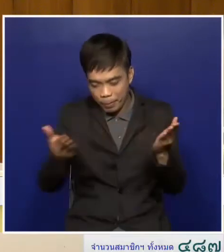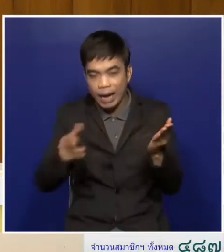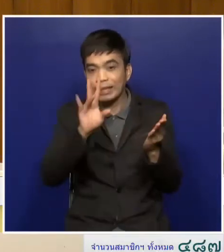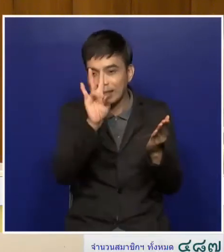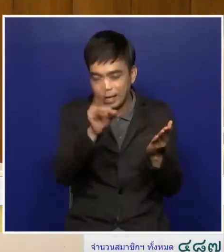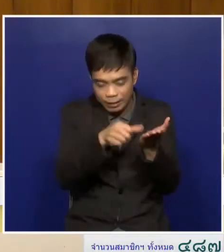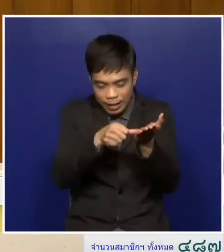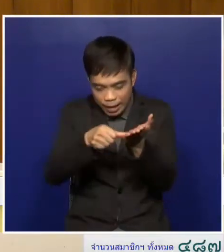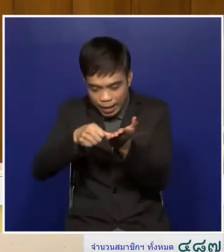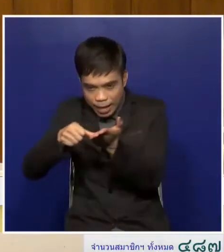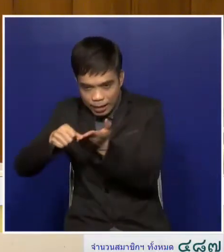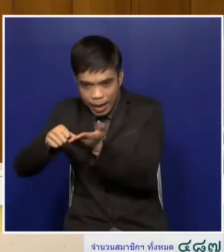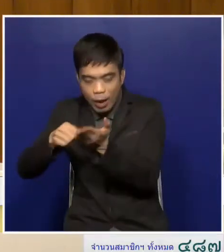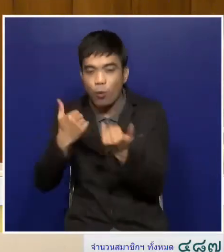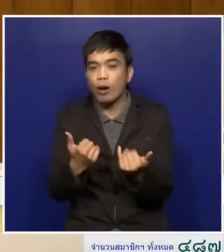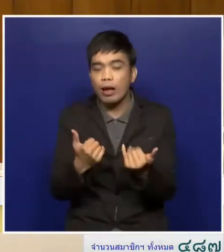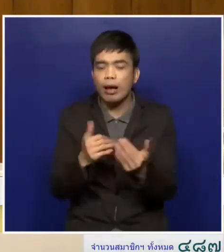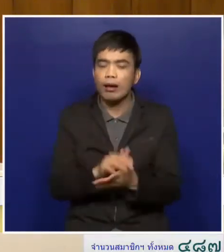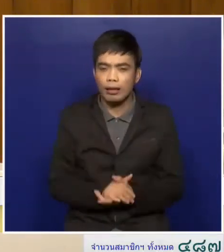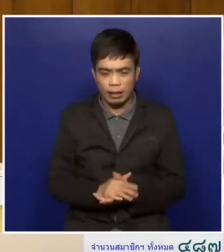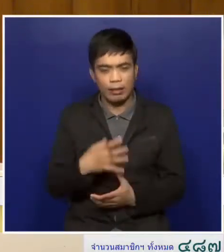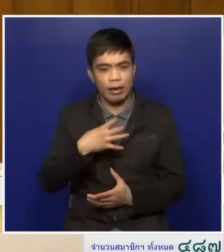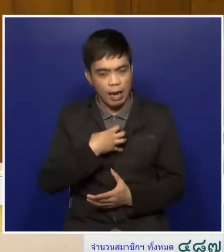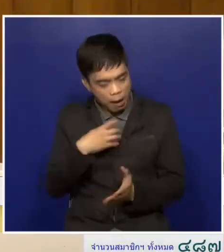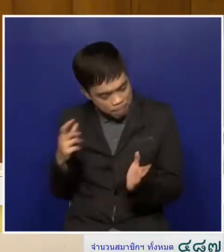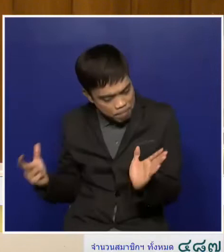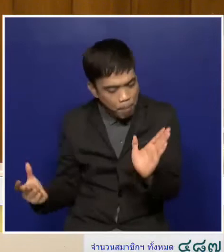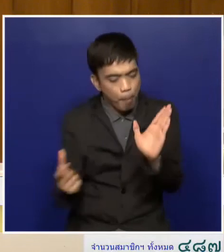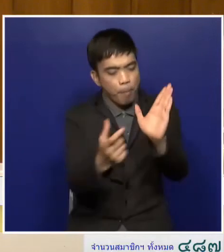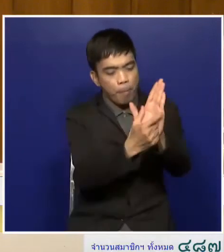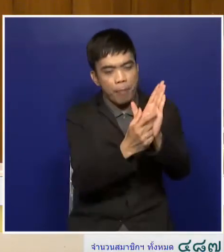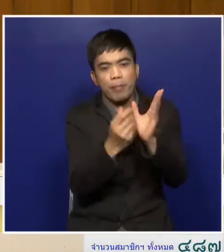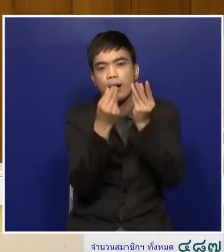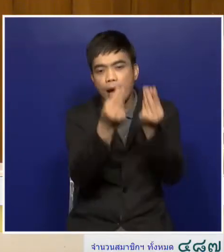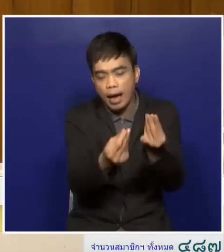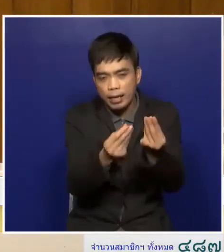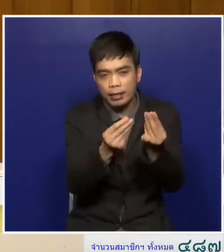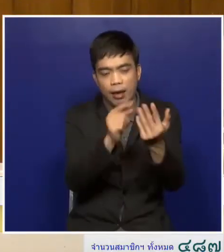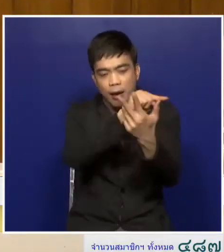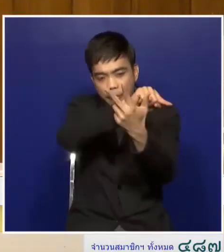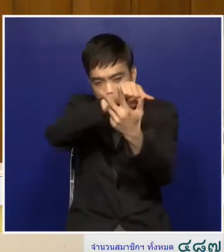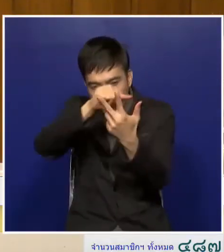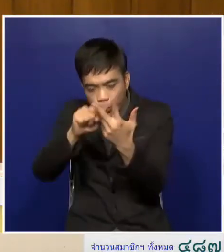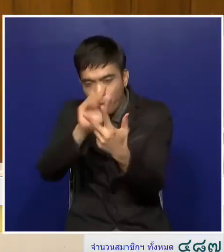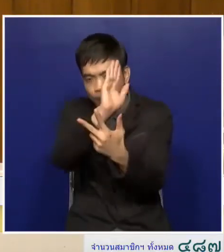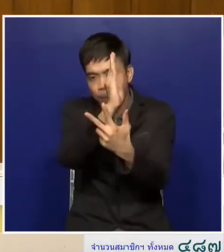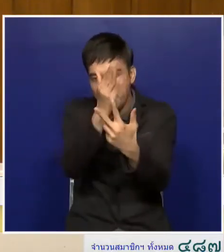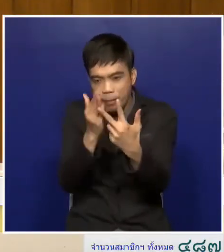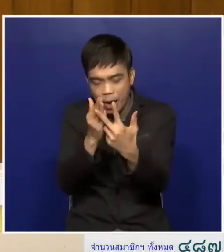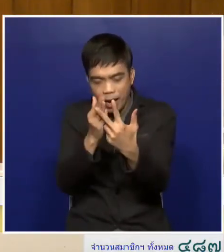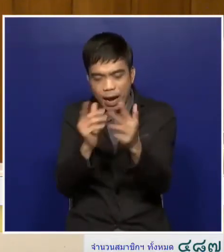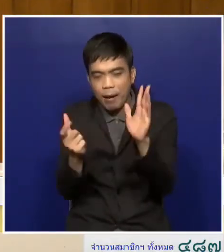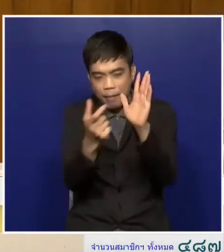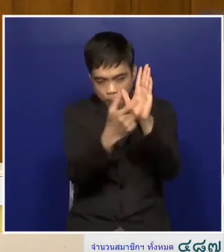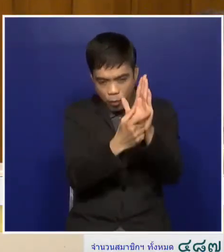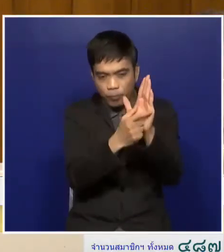มันหยัดให้กันชากันชงและกระทรวม ยังเป็ยาเสรประ